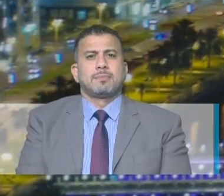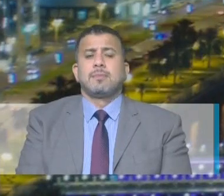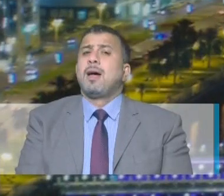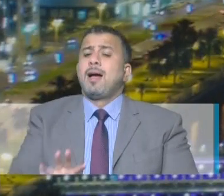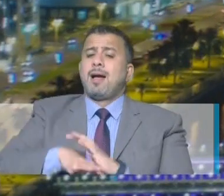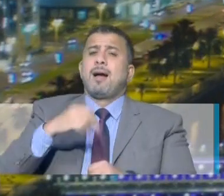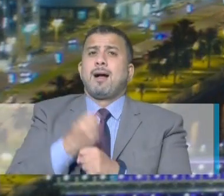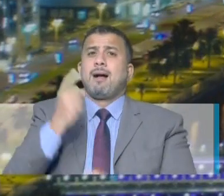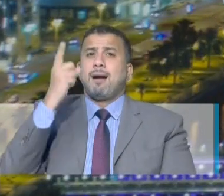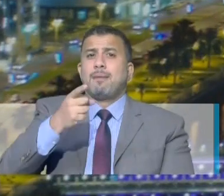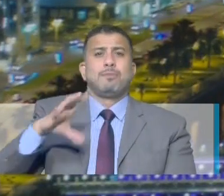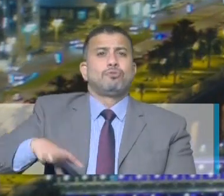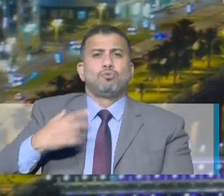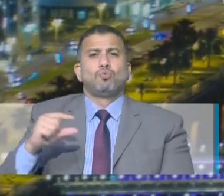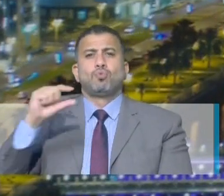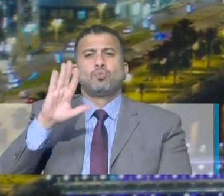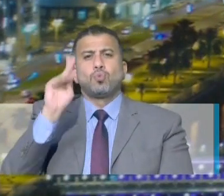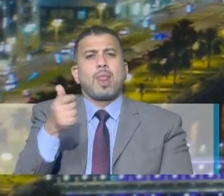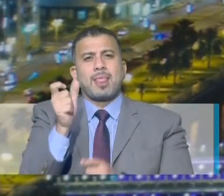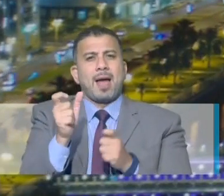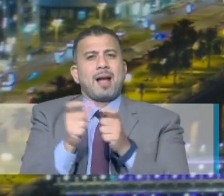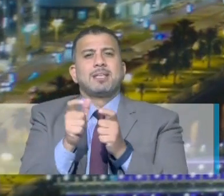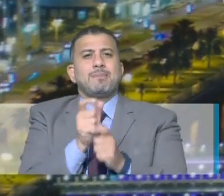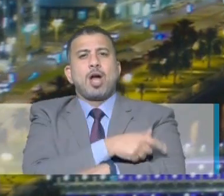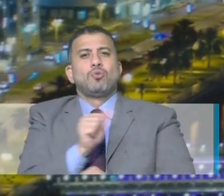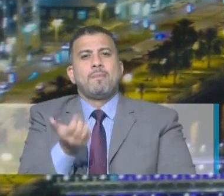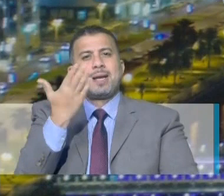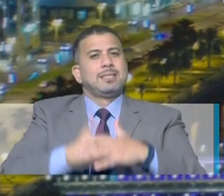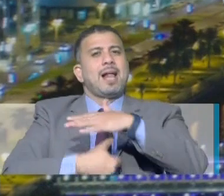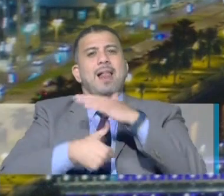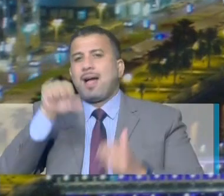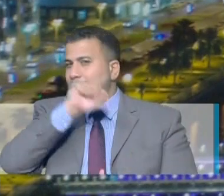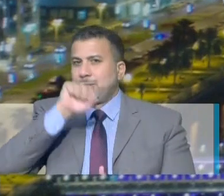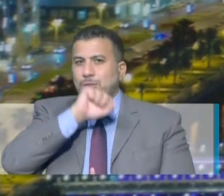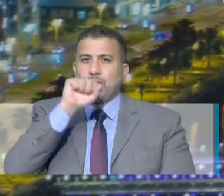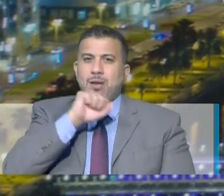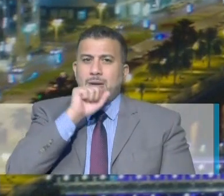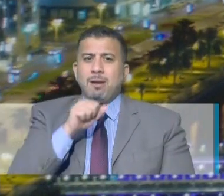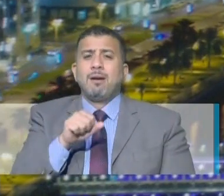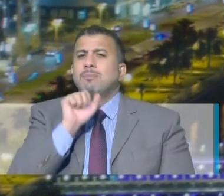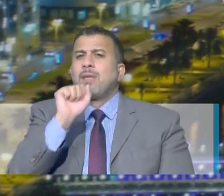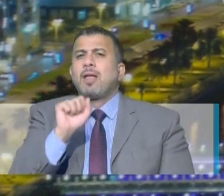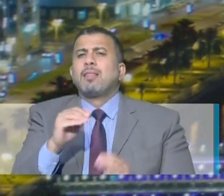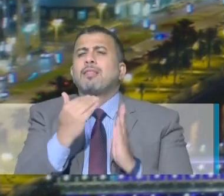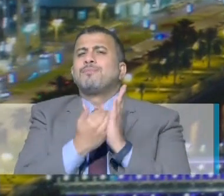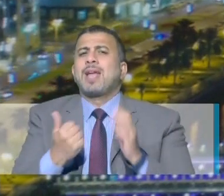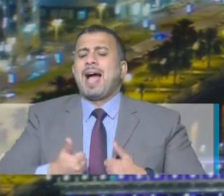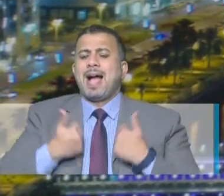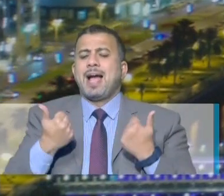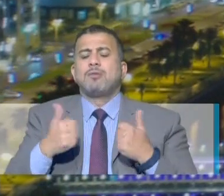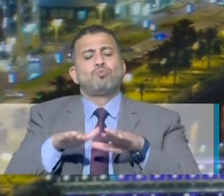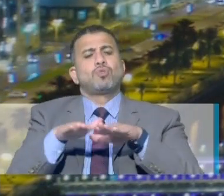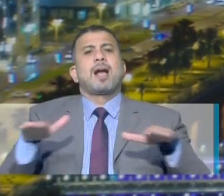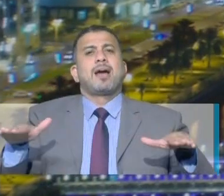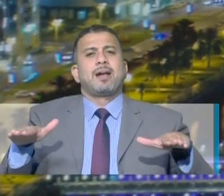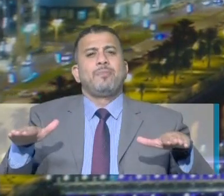تنفيذا لتوجيهات صاحب السمو الشيخ الدكتور سلطان بن محمد القاسمي عضو المجلس الاعلى حاكم الشارقه راميه